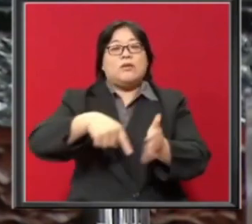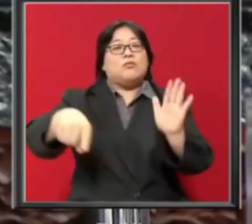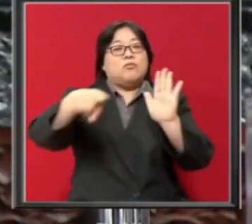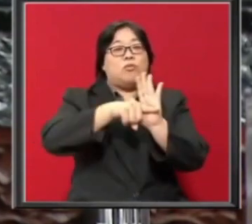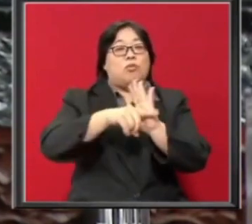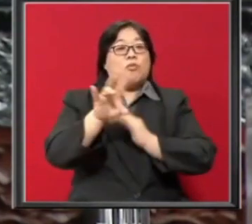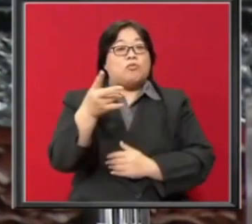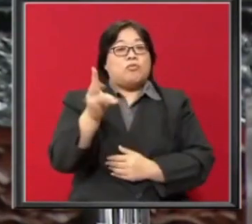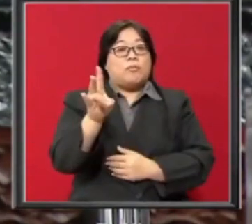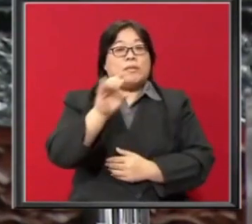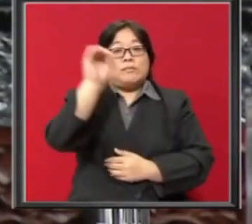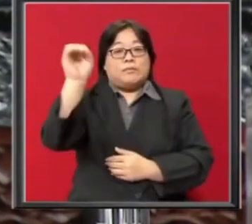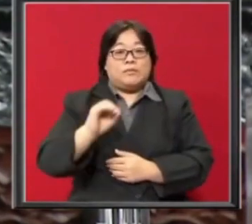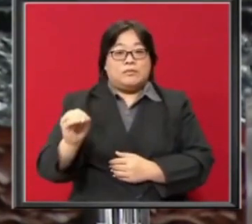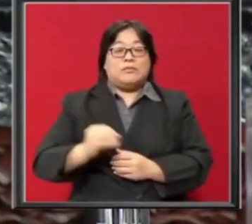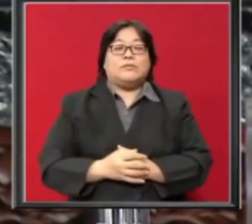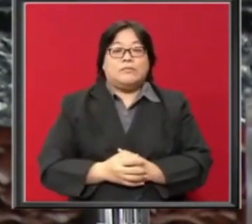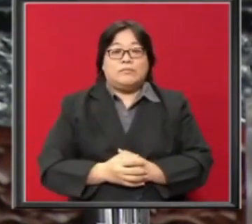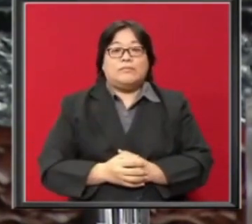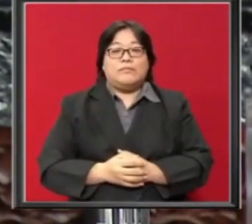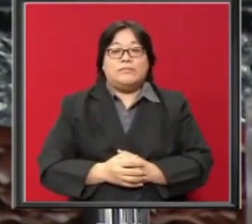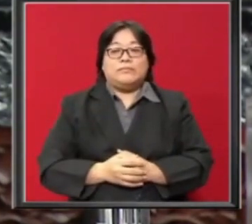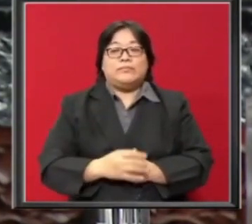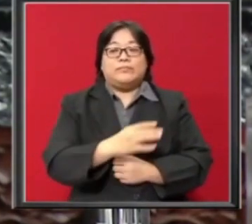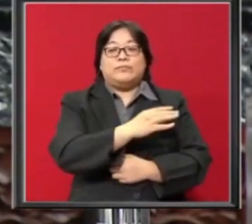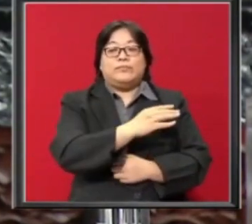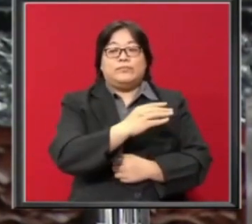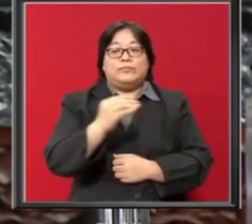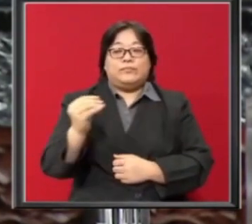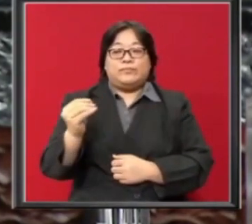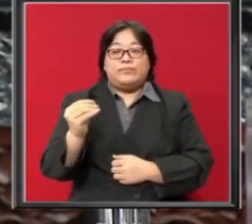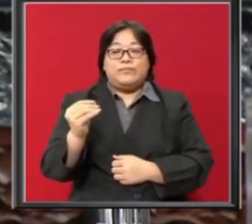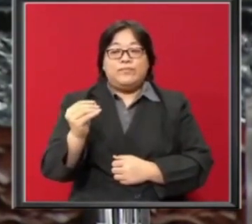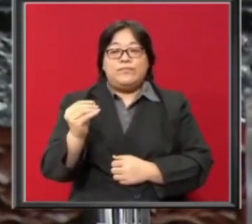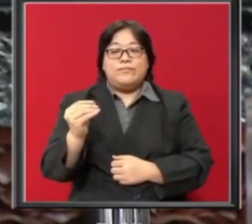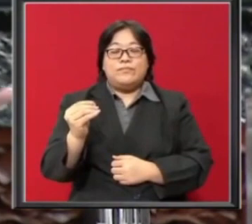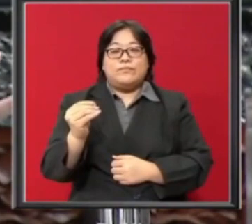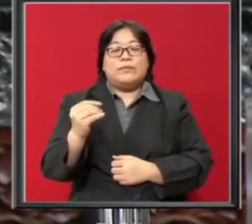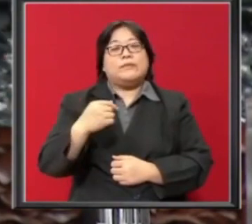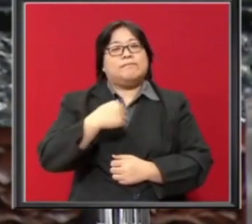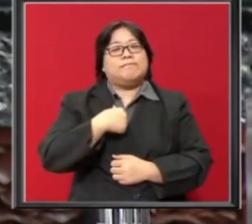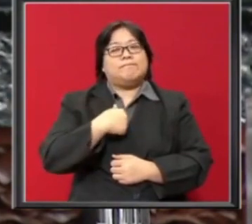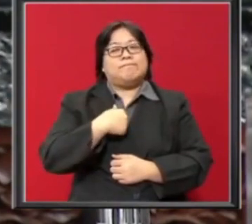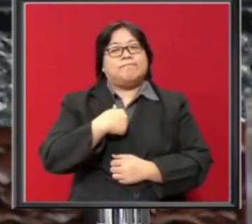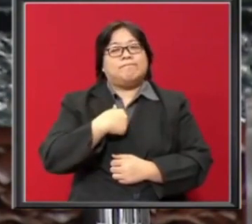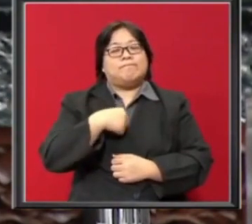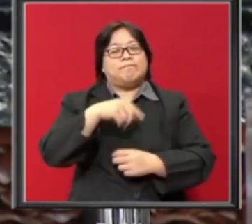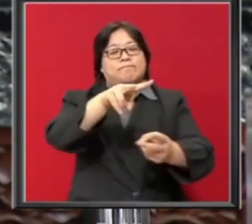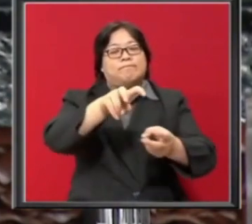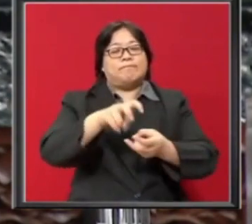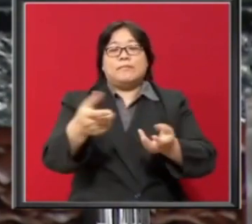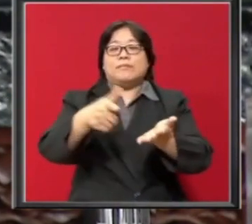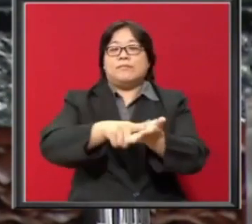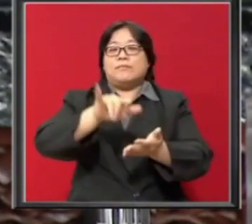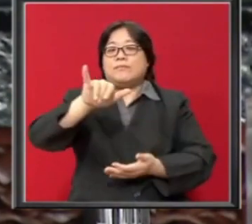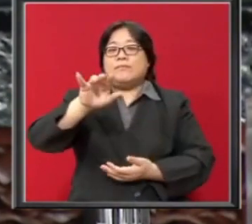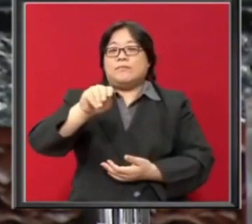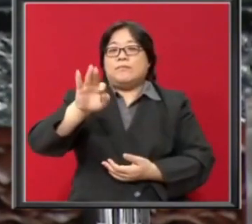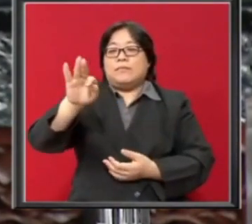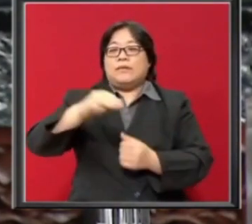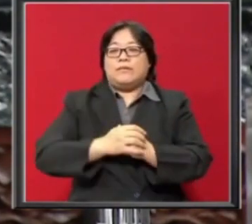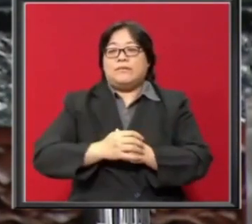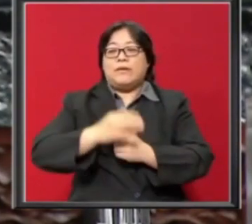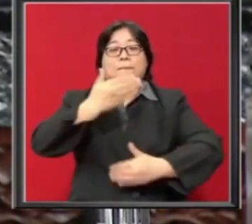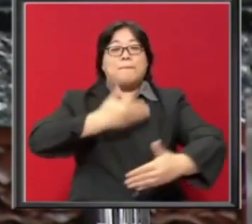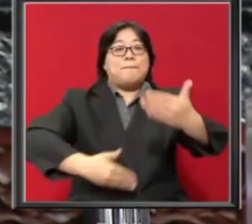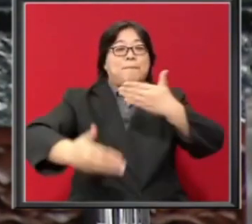negatif 17-100 dan saya mengetik laporan imev menunjukkan